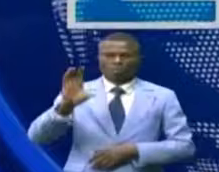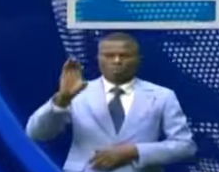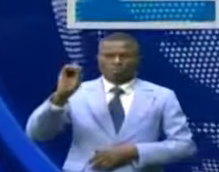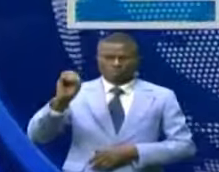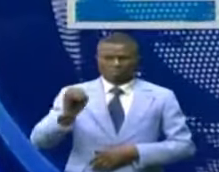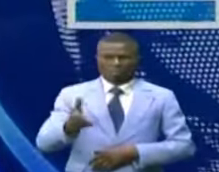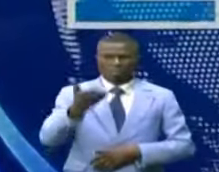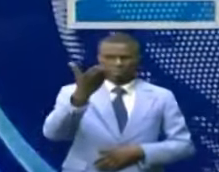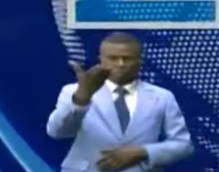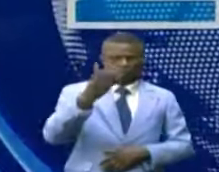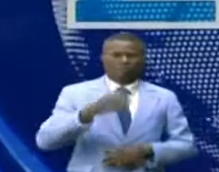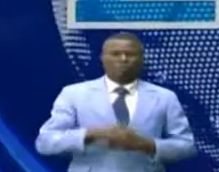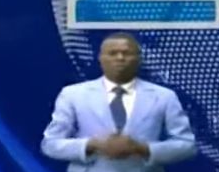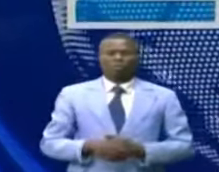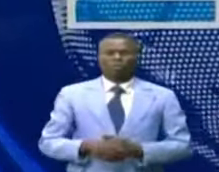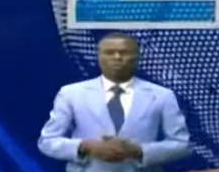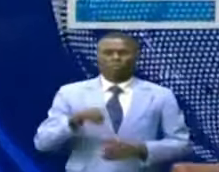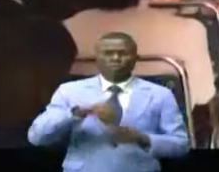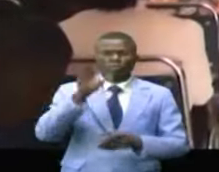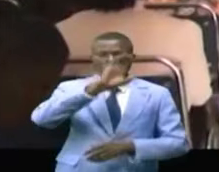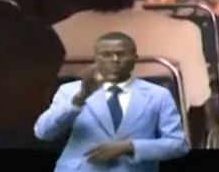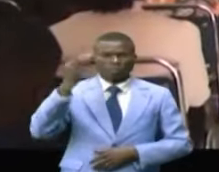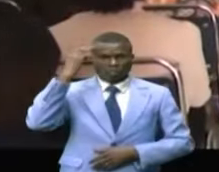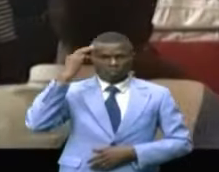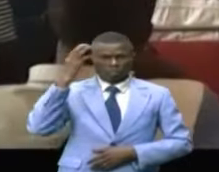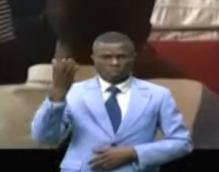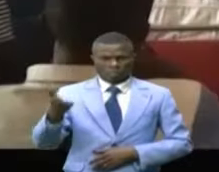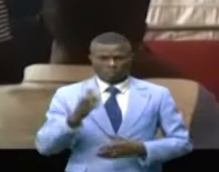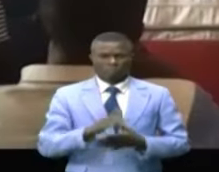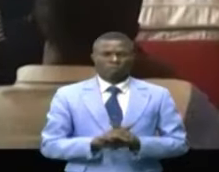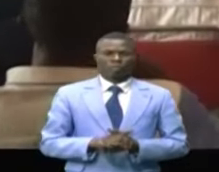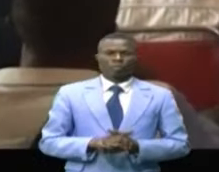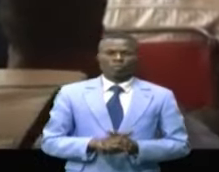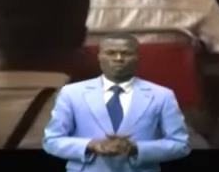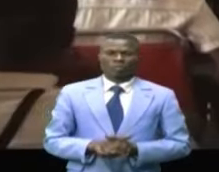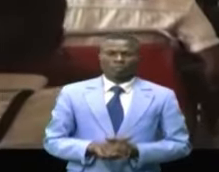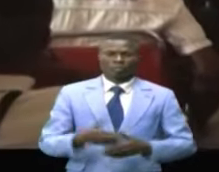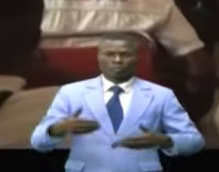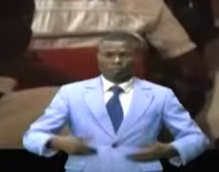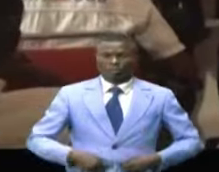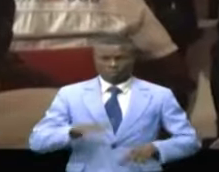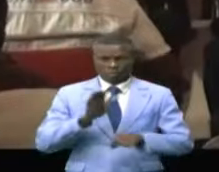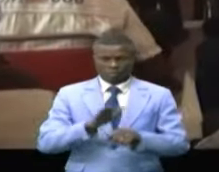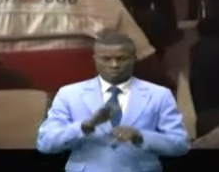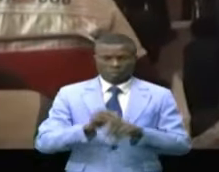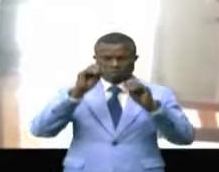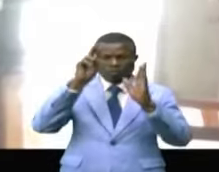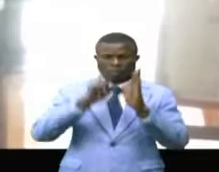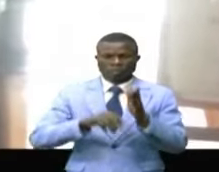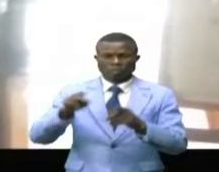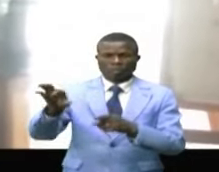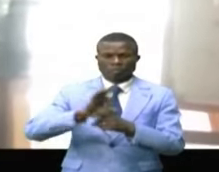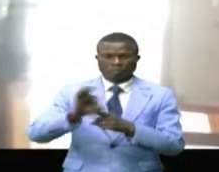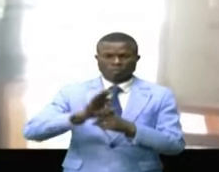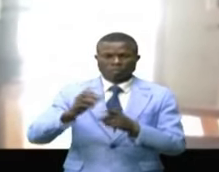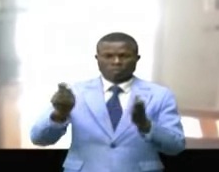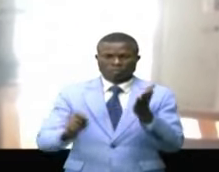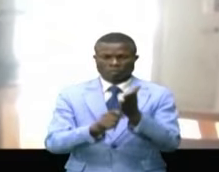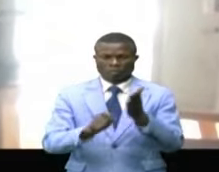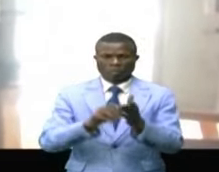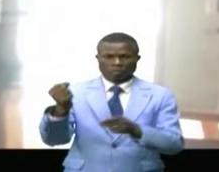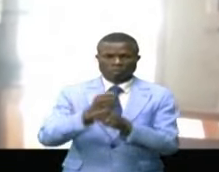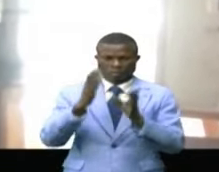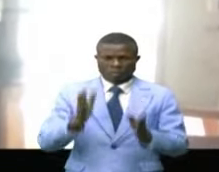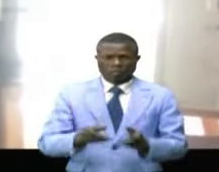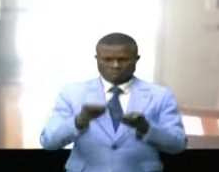Panda. Cette table ronde nationale des plaidoyers des jeunes sur l'enseignement de formation technique et professionnelle est